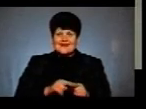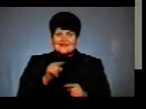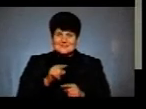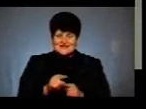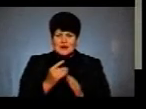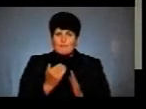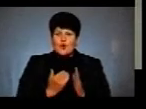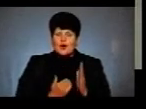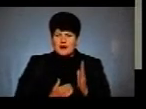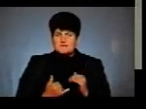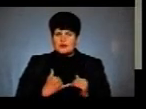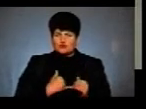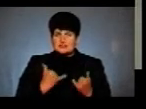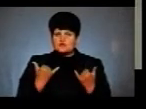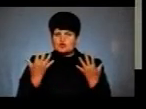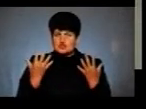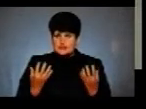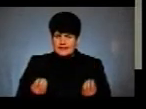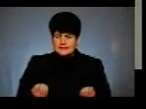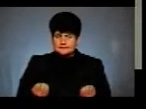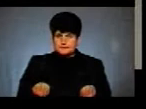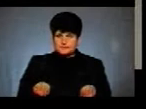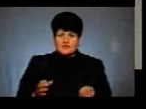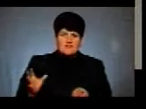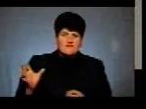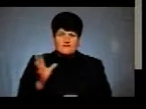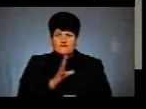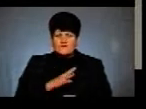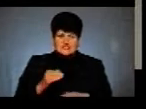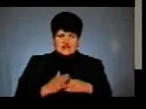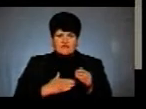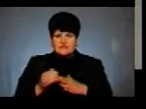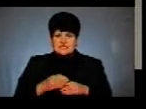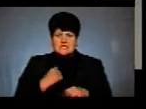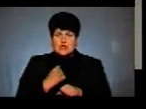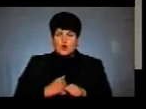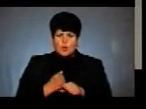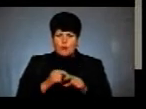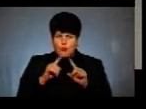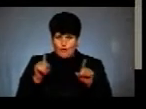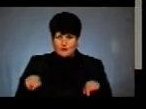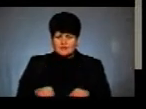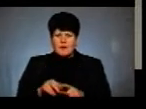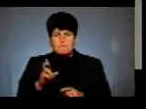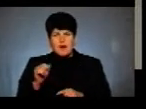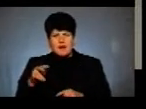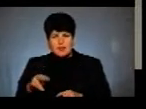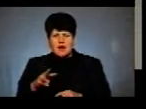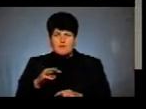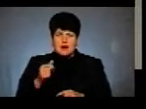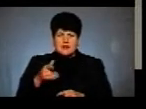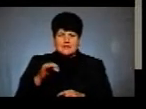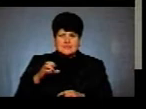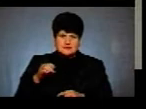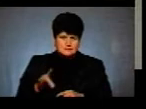програм. І в нас на сьогоднішній день всі кваліфікаційні роботи, як то бакалаврська робота, магістерська робота,